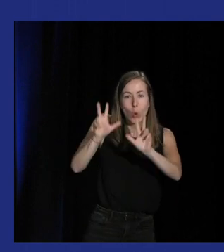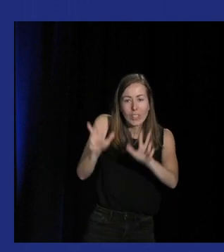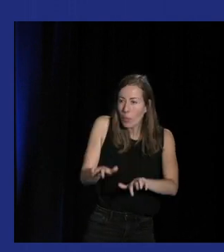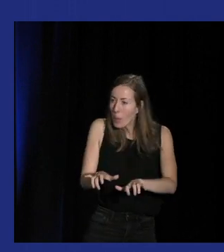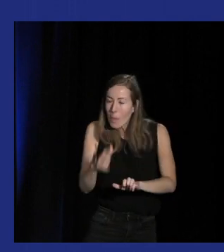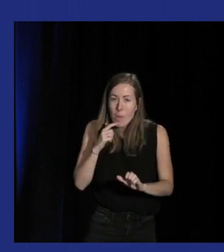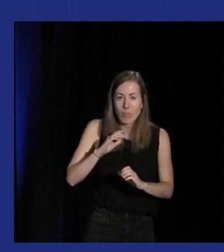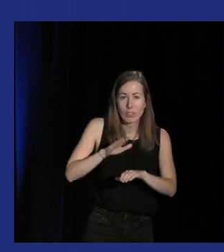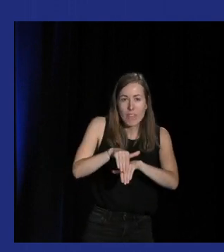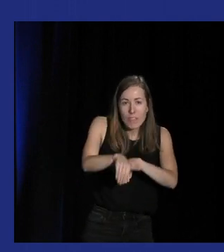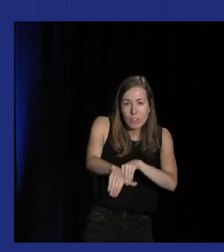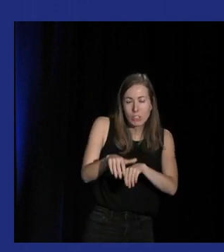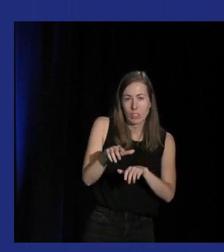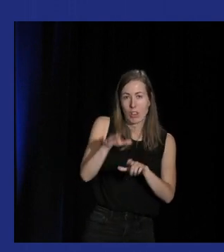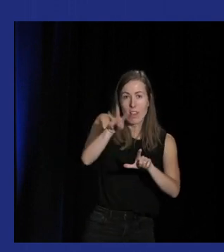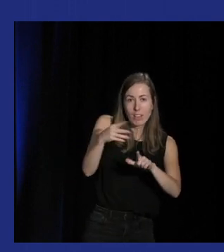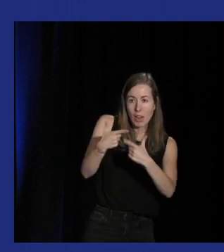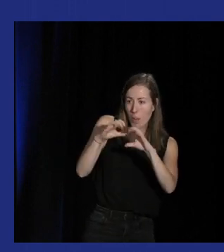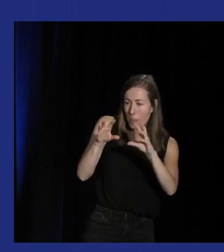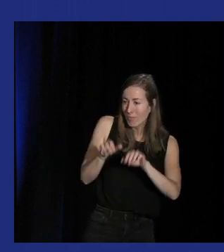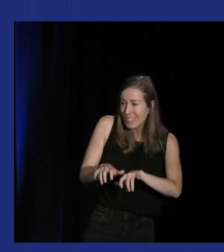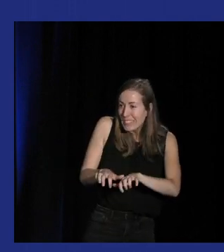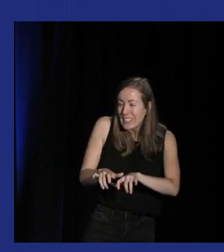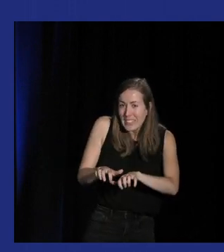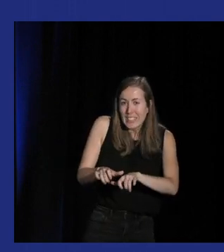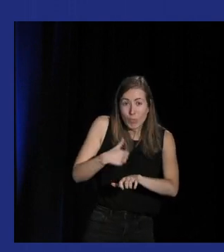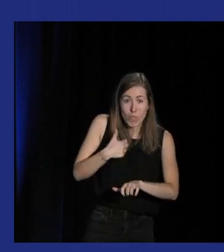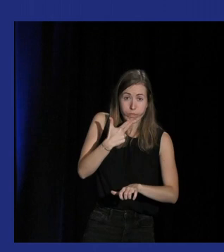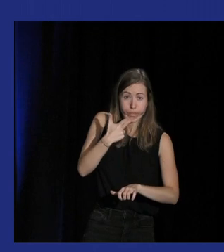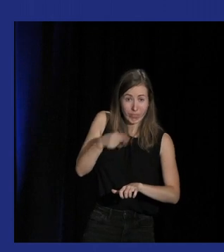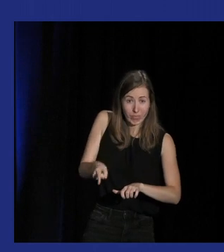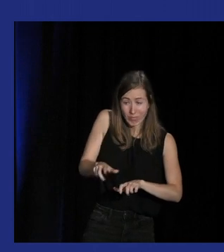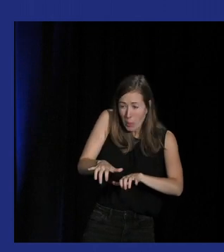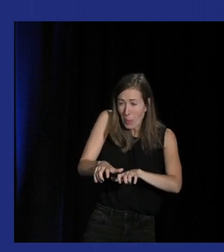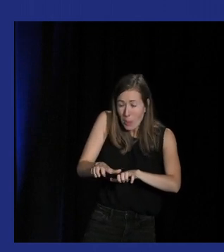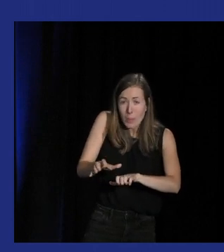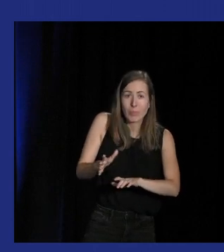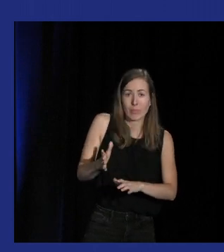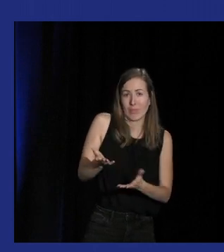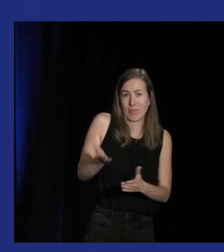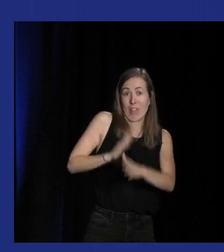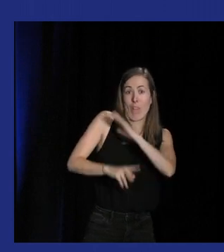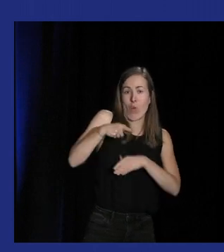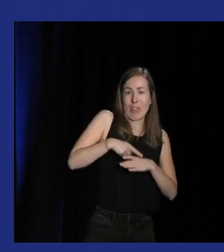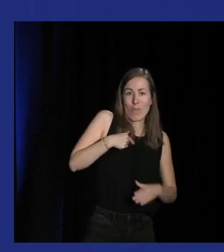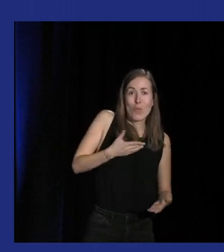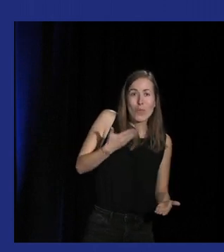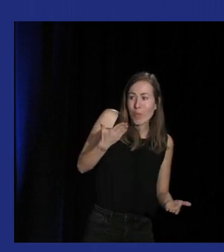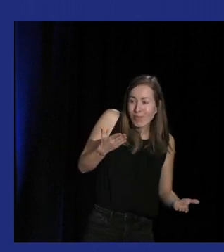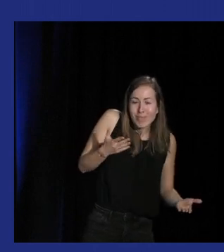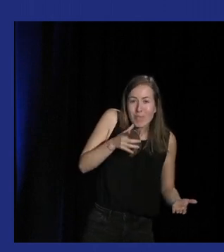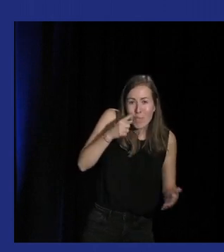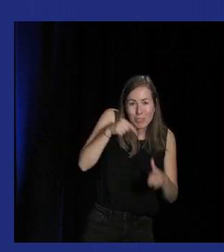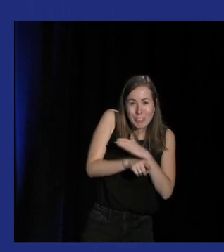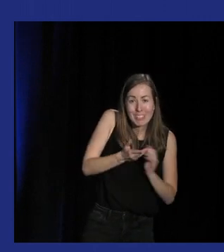qu'il y a beaucoup de fichiers Excel pour pour le vol design et je suis très efficace là dedans ce qui était pas très attendu pour moi mais mais